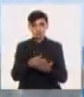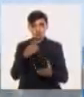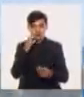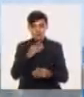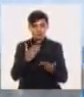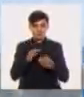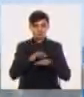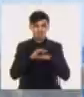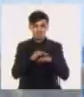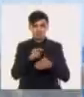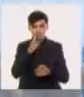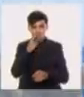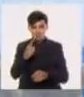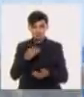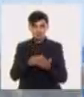тело далеко.